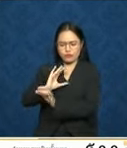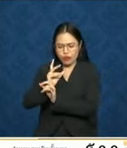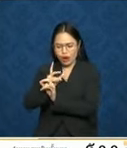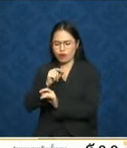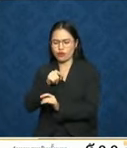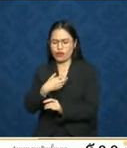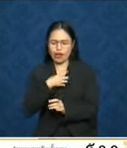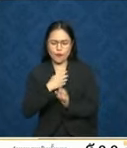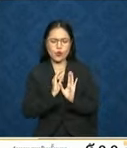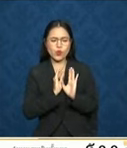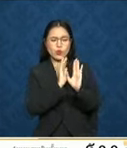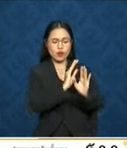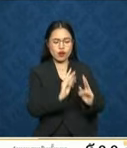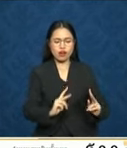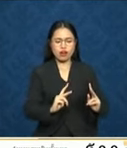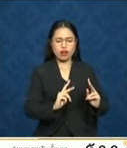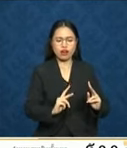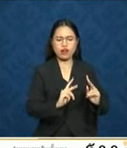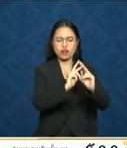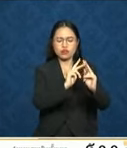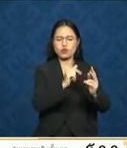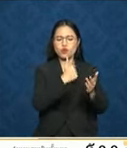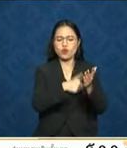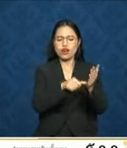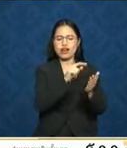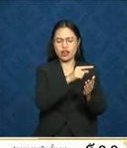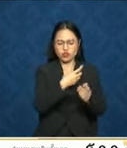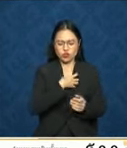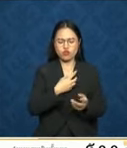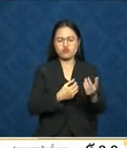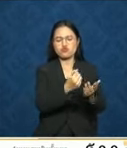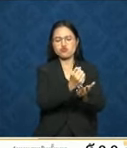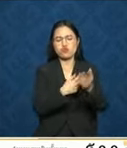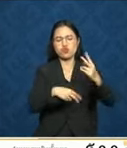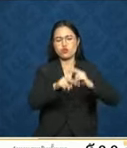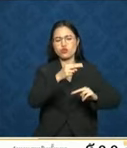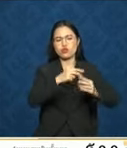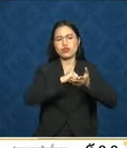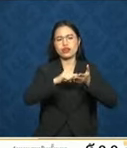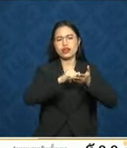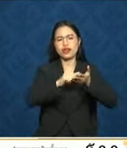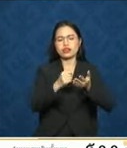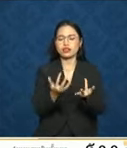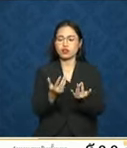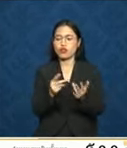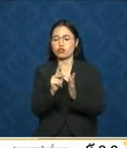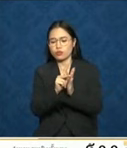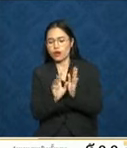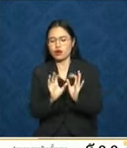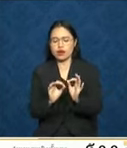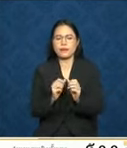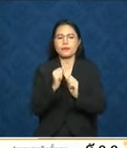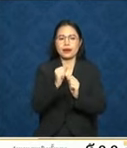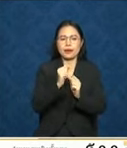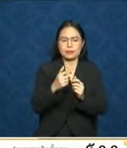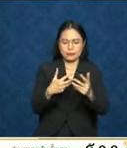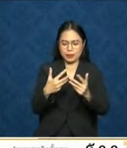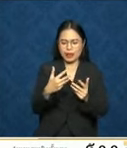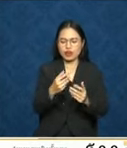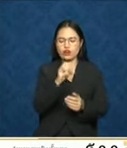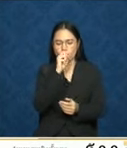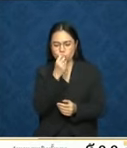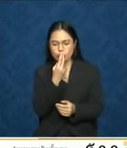ให้ทางกรมสามิตเนี่ยให้หาทางแก้ไขซึ่งบางเรื่องบางราวเนี่ยก็อยากจะอาจจะต้องรอกฎหมายนะครับผมเข้าใจก็จะพยายามผมจะไปร่างกฎหมายเพื่อมาน